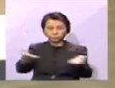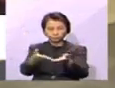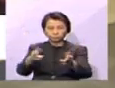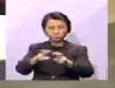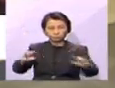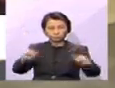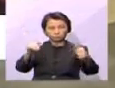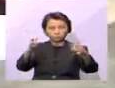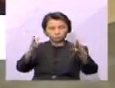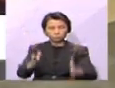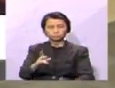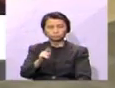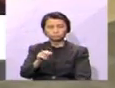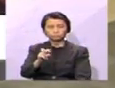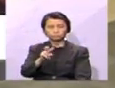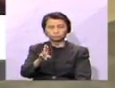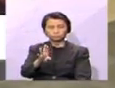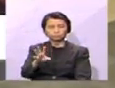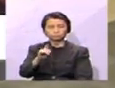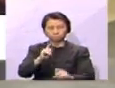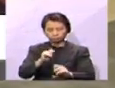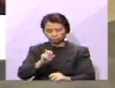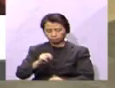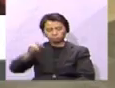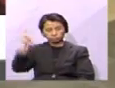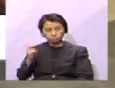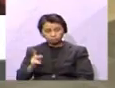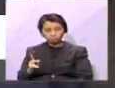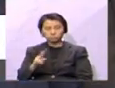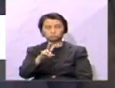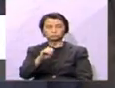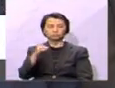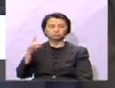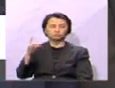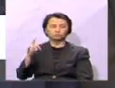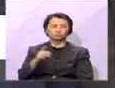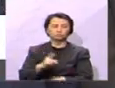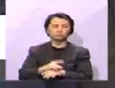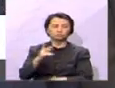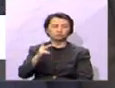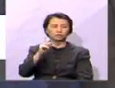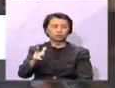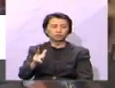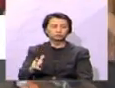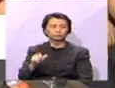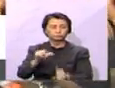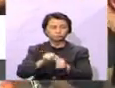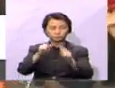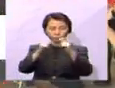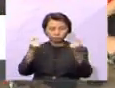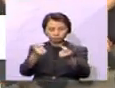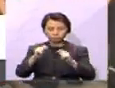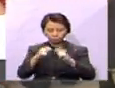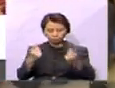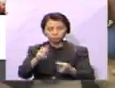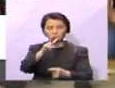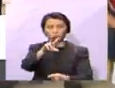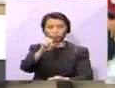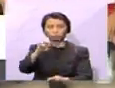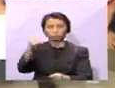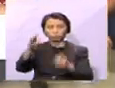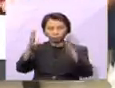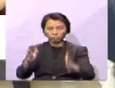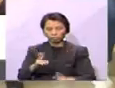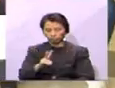barisan pemain tnb dan tnb thundb bagi musim 2018 di ibugara setiap pasukan dibarisi 20 pemain